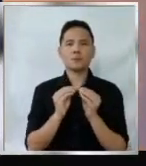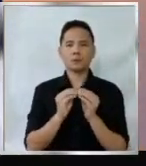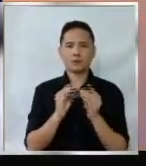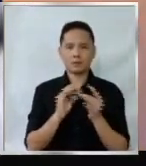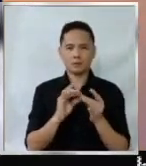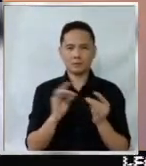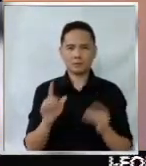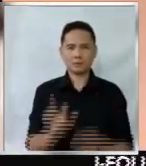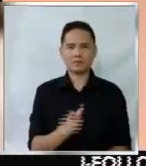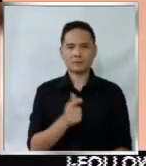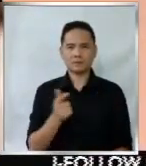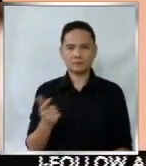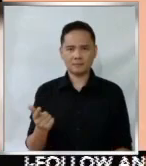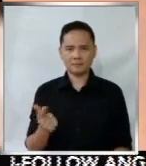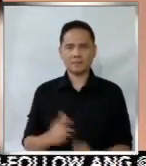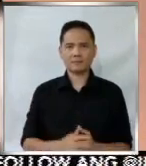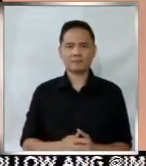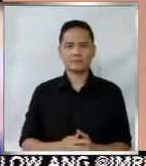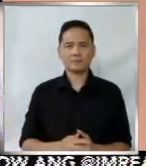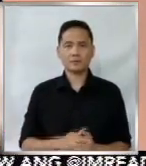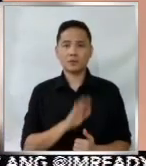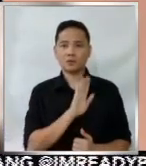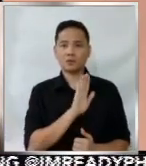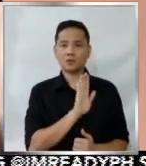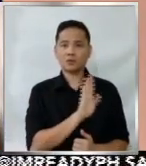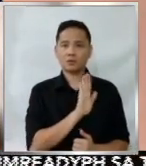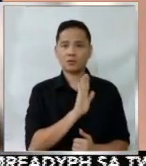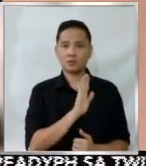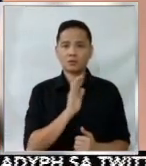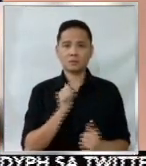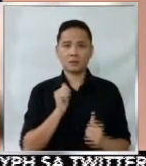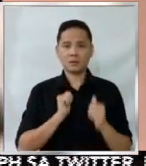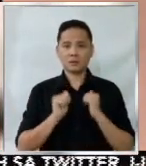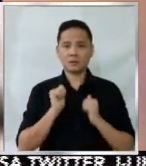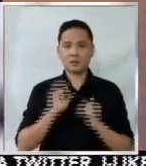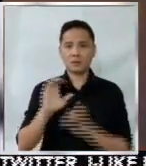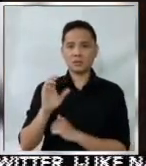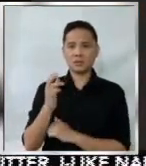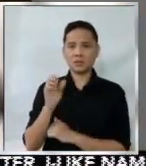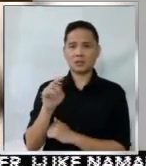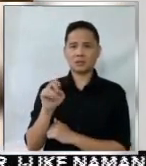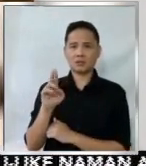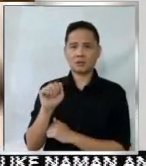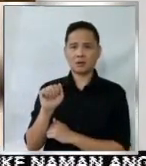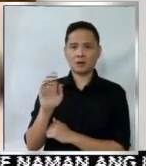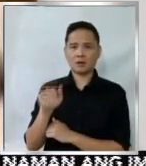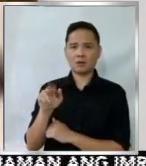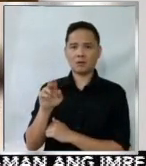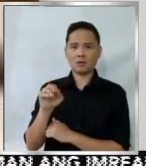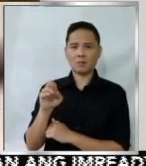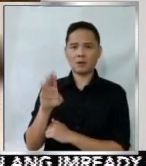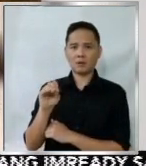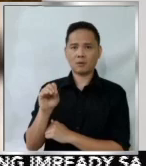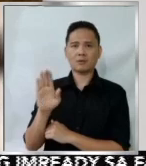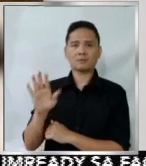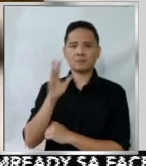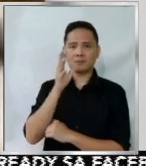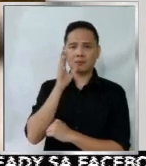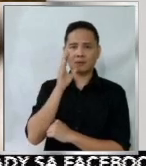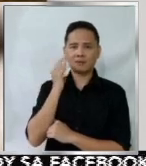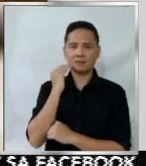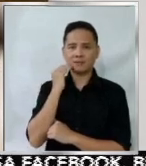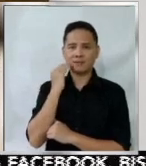Nagpapakatatag ang kapuso veteran actress na si Chanda Romero sa kabila ng pagpanaw ng kanyang ina na si Remedios Meding Romero dahil